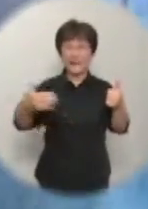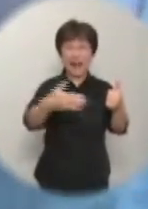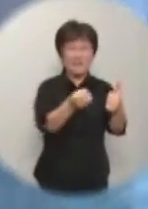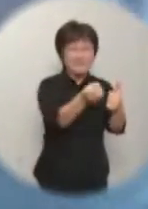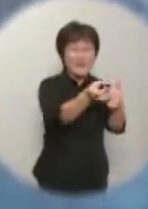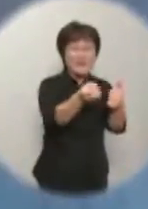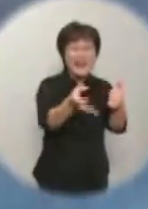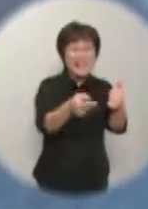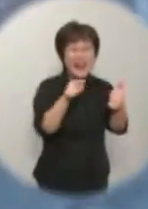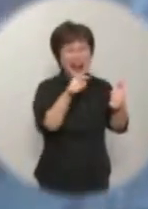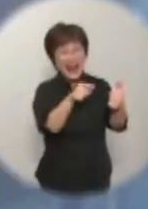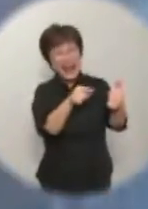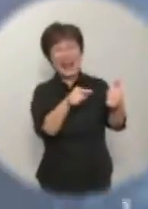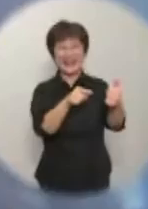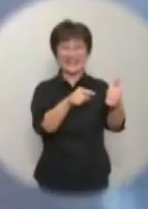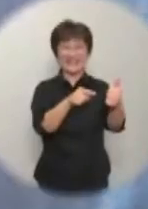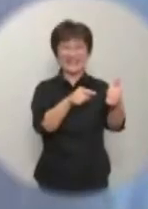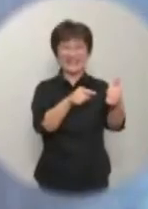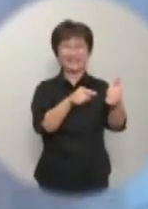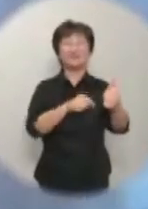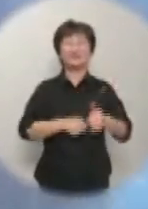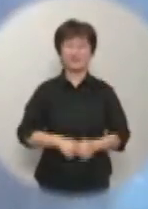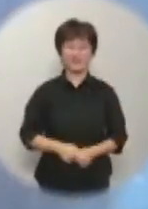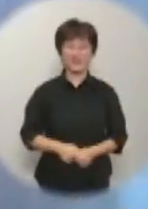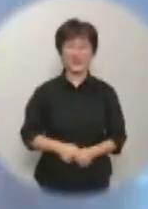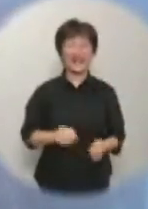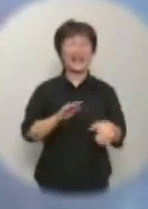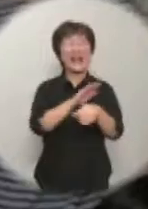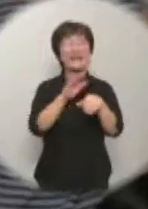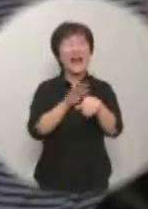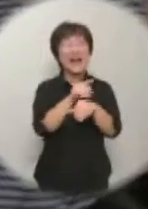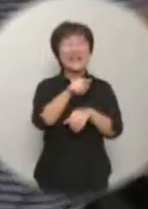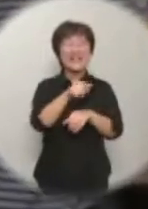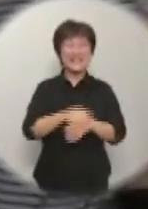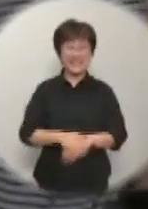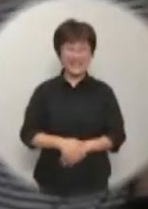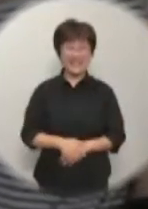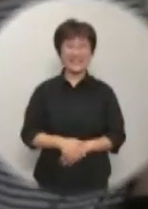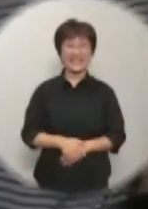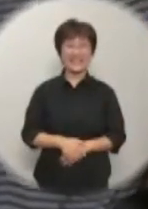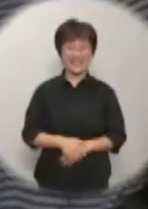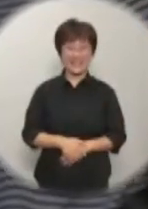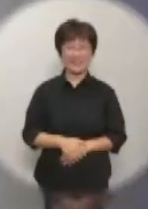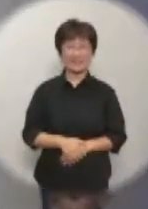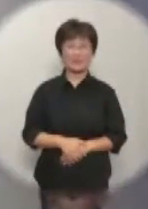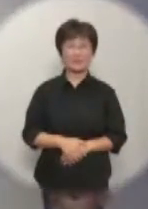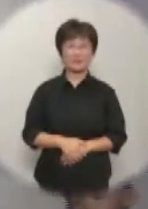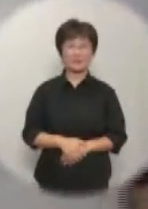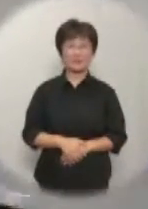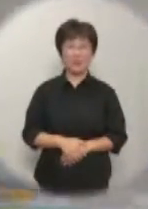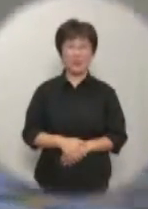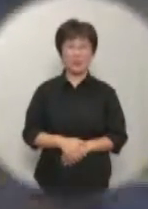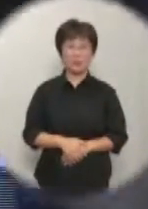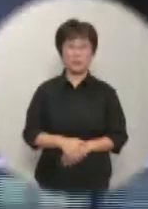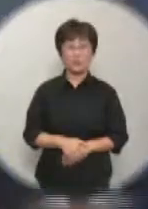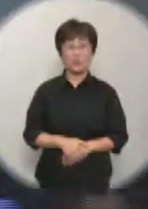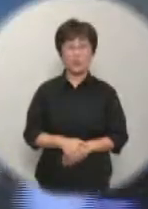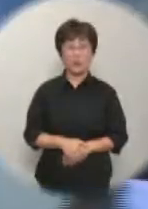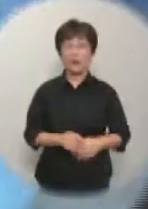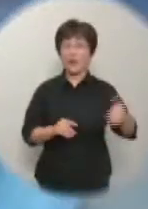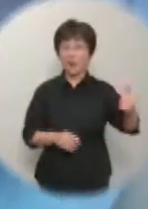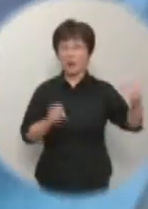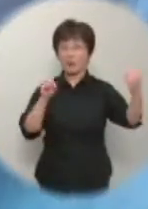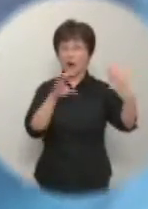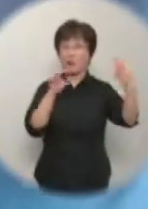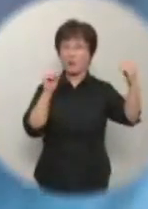はい、ダイバーが餌あげてくれました。 かわいい、 はい、 続いてダイバー